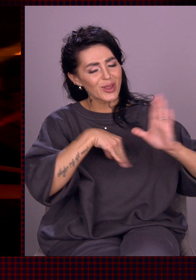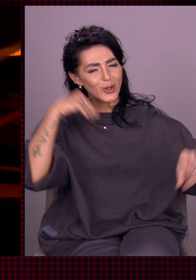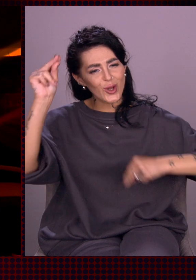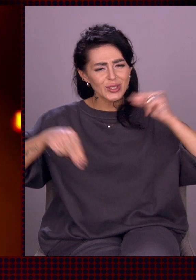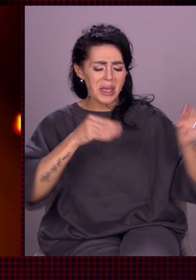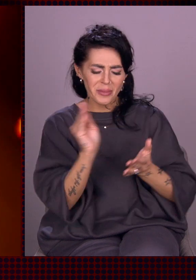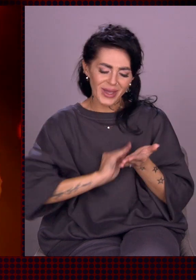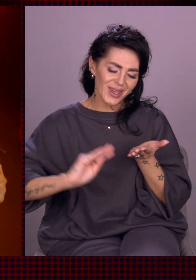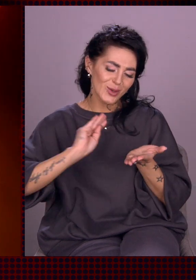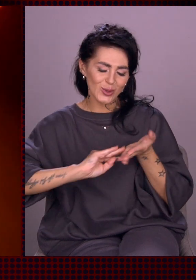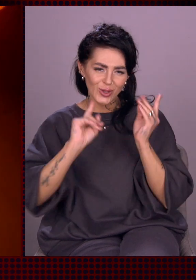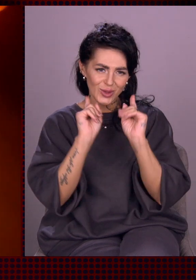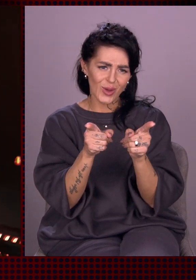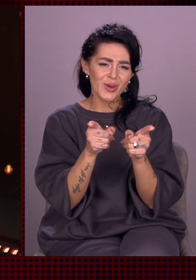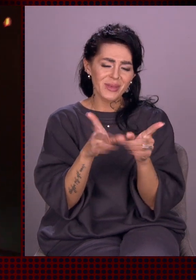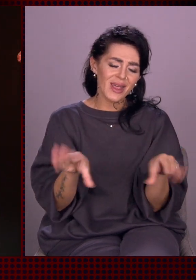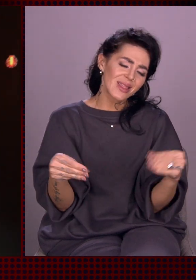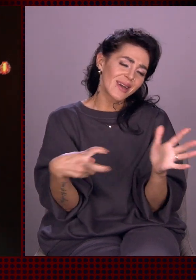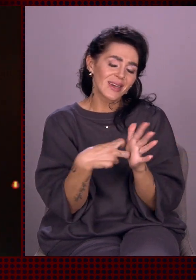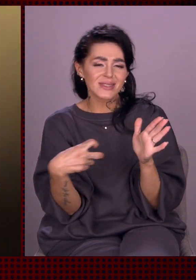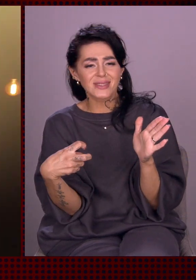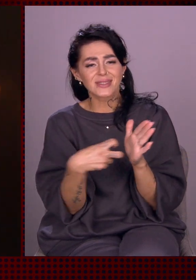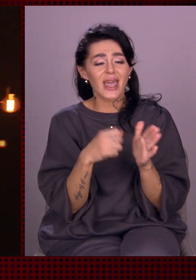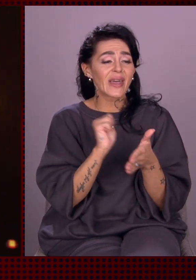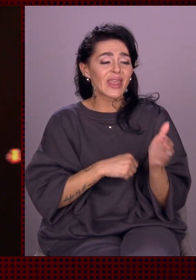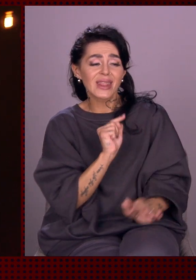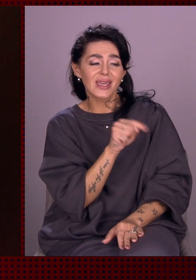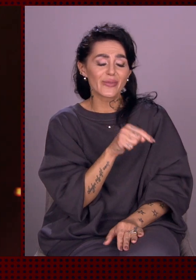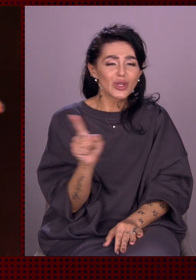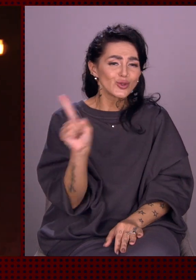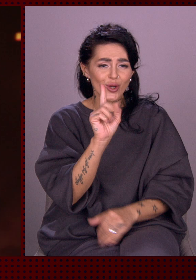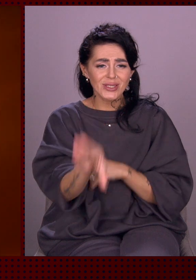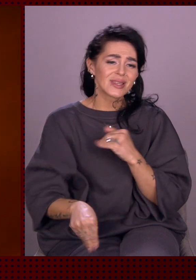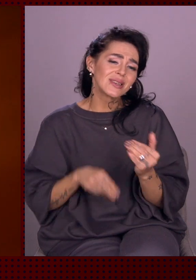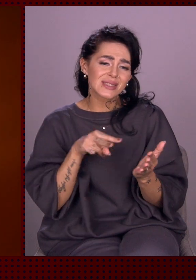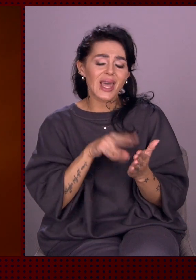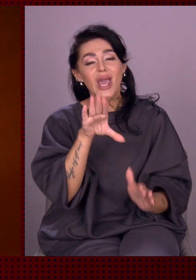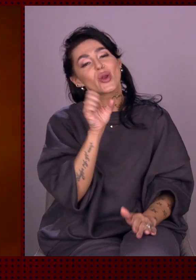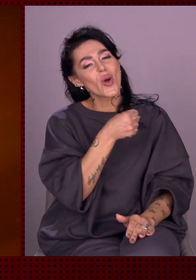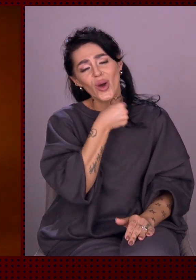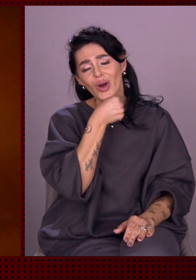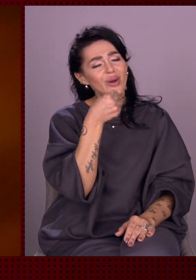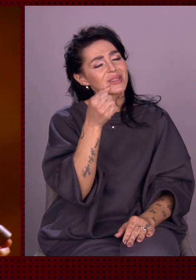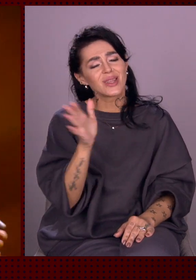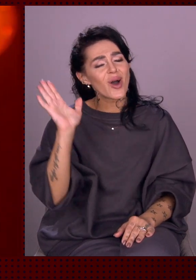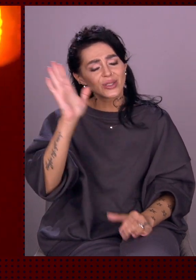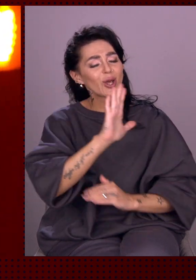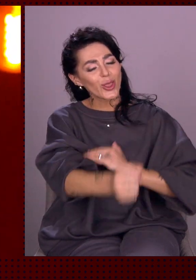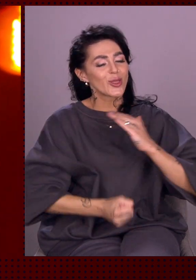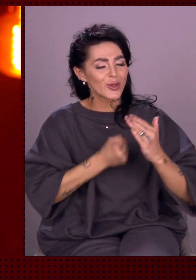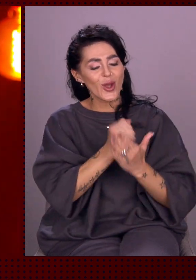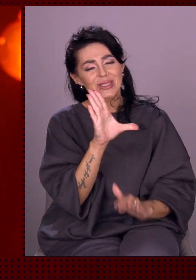Пишу тобі листа від тієї, що стала дорослою, але досі сміється